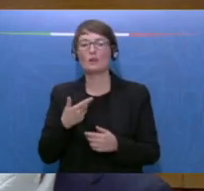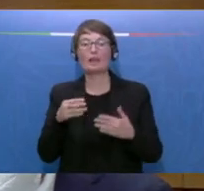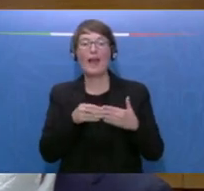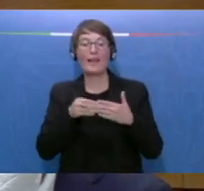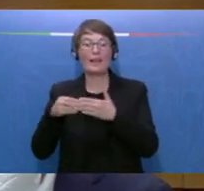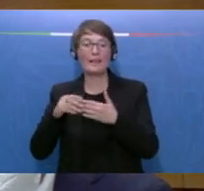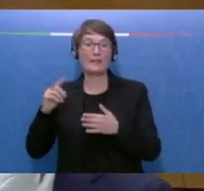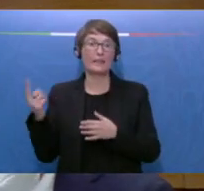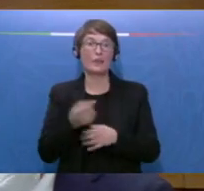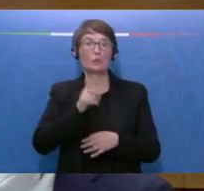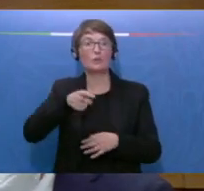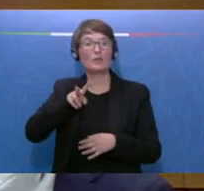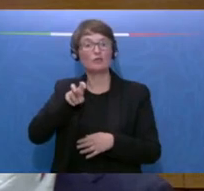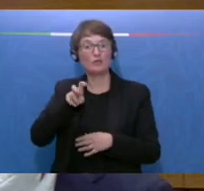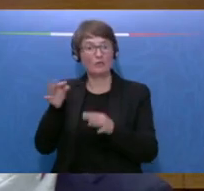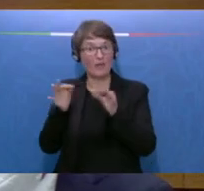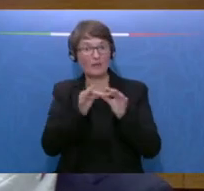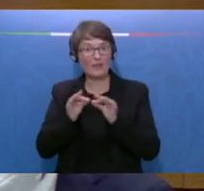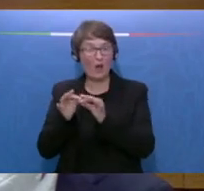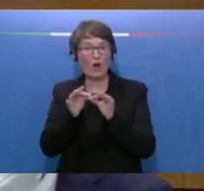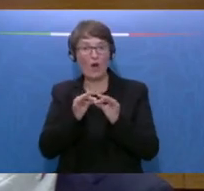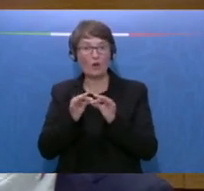angus young edition